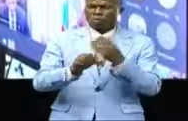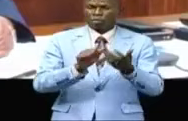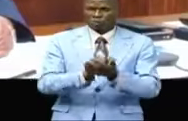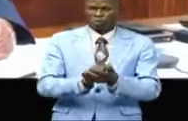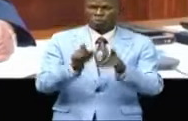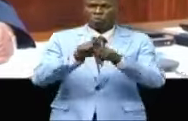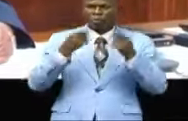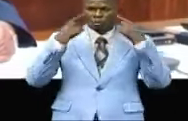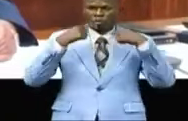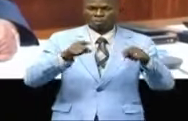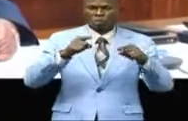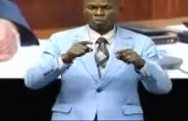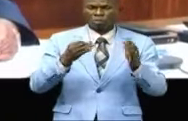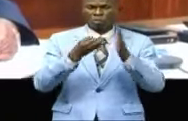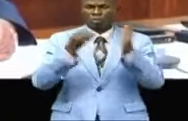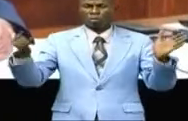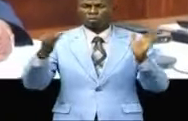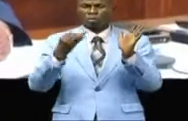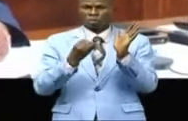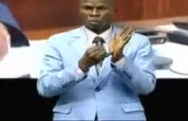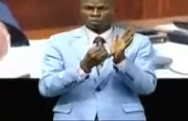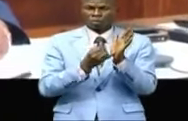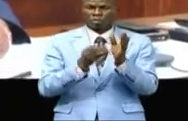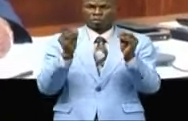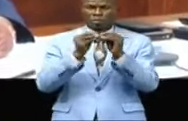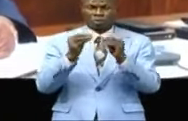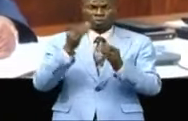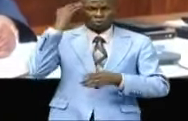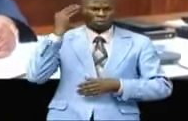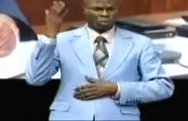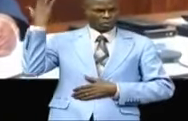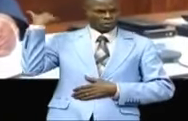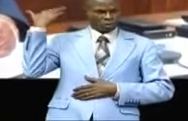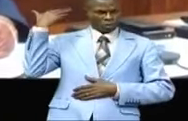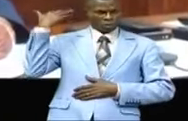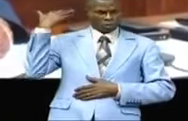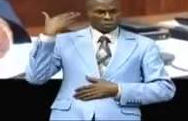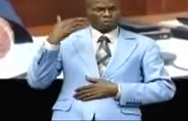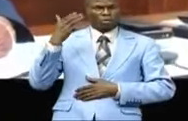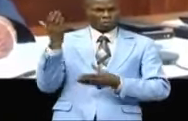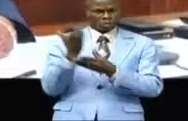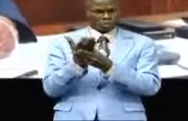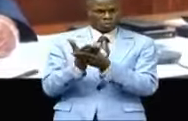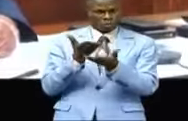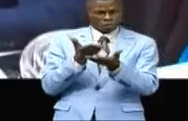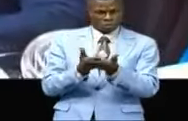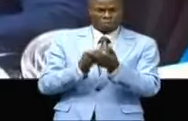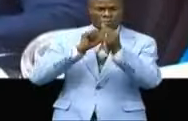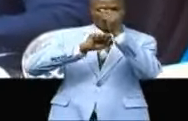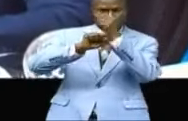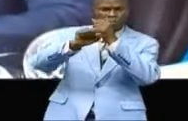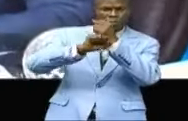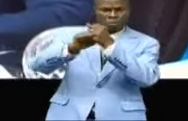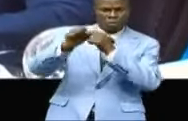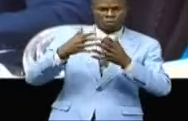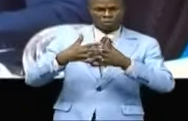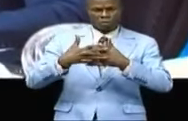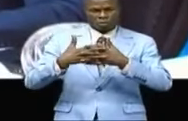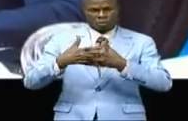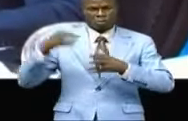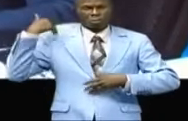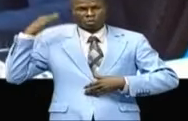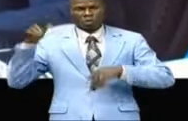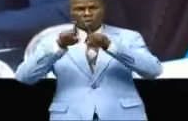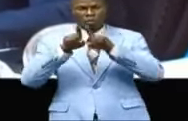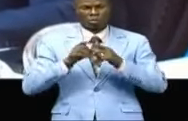annoncées lors de la 66e réunion du Conseil des ministres. Cet outil de promotion du partenariat